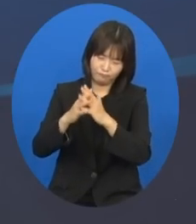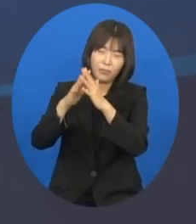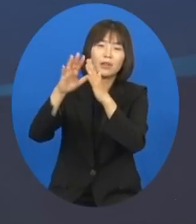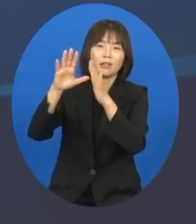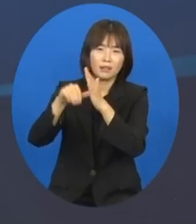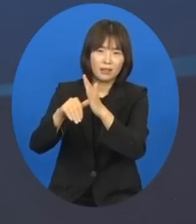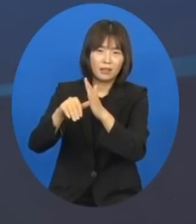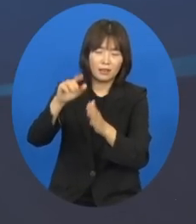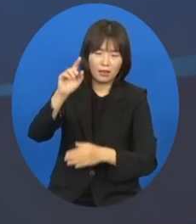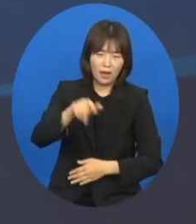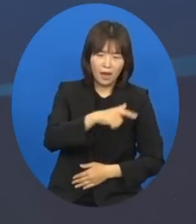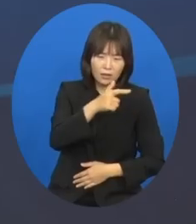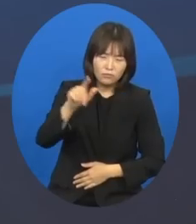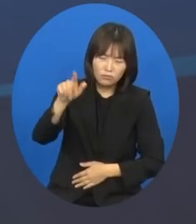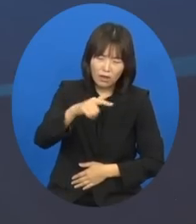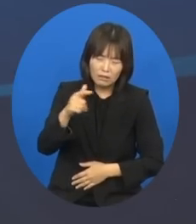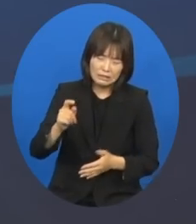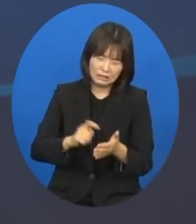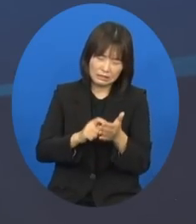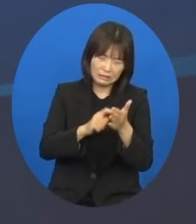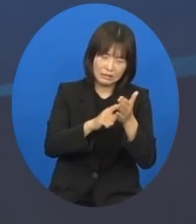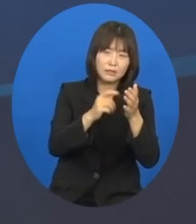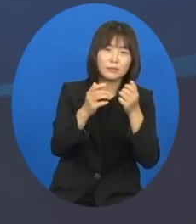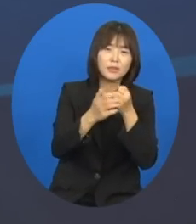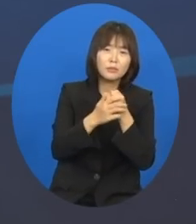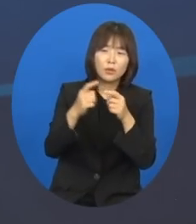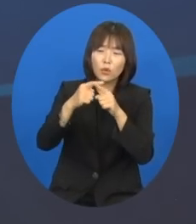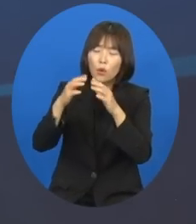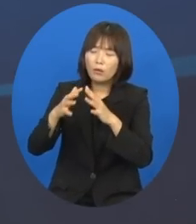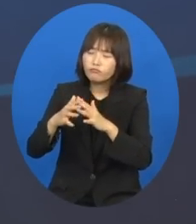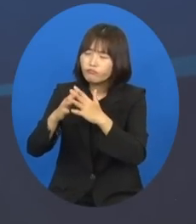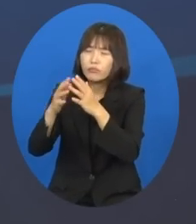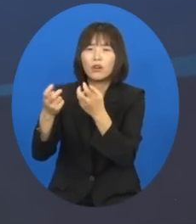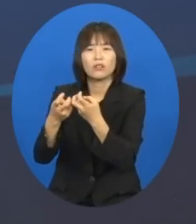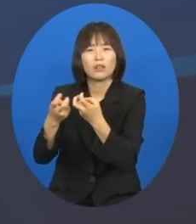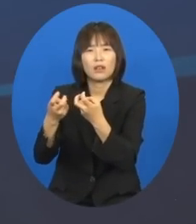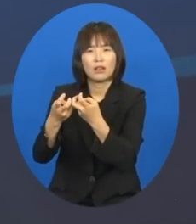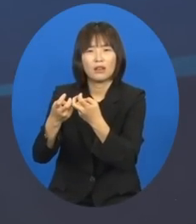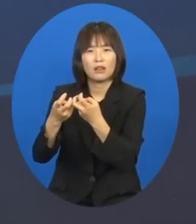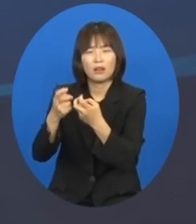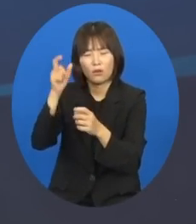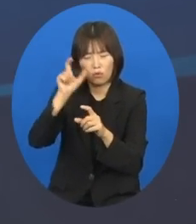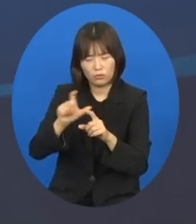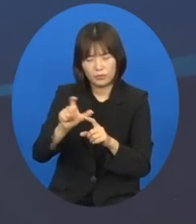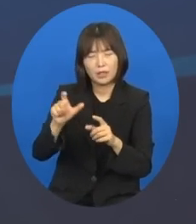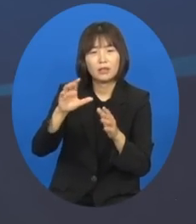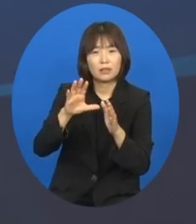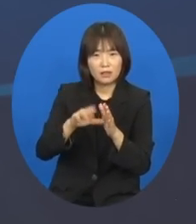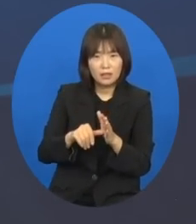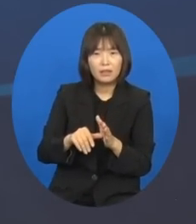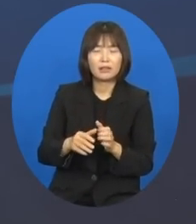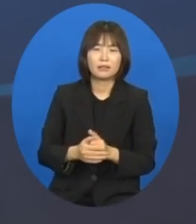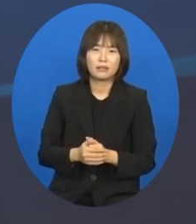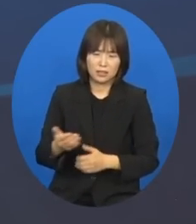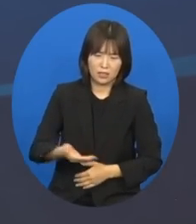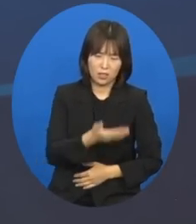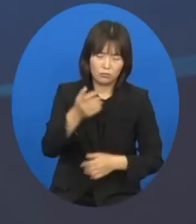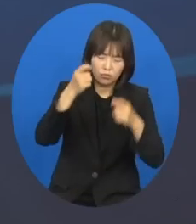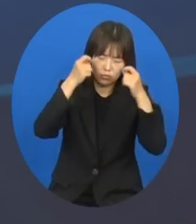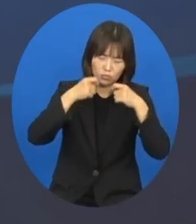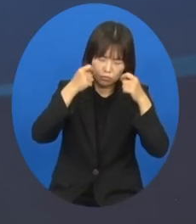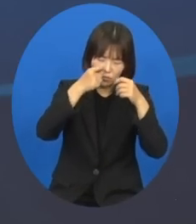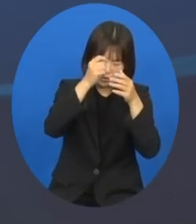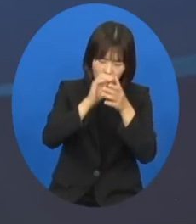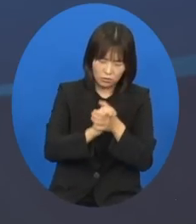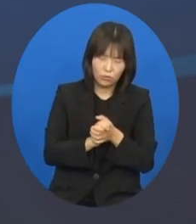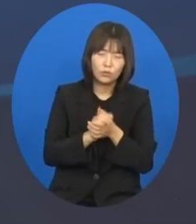우리가 급해서 어떻게 교회가 세워져 나갈까 할 때 정말 그때에 여러분들이 눈물로 눈물로